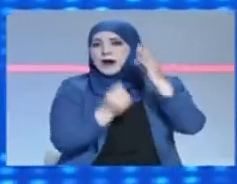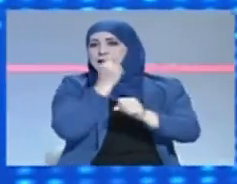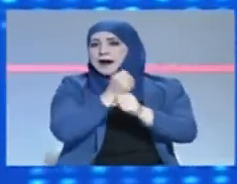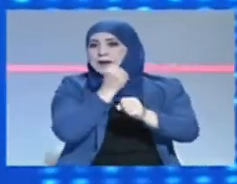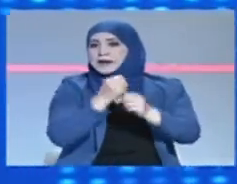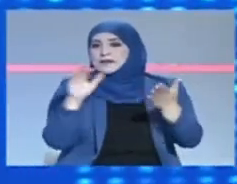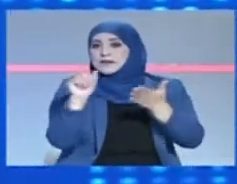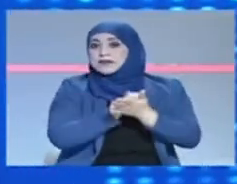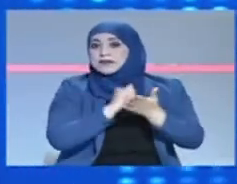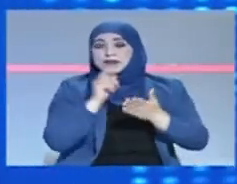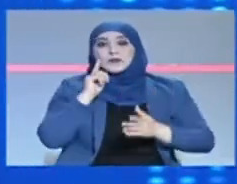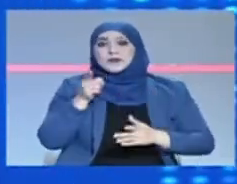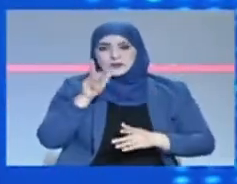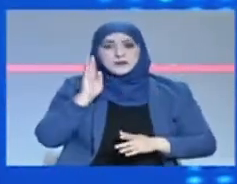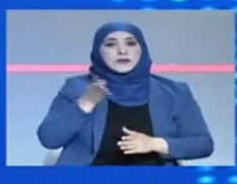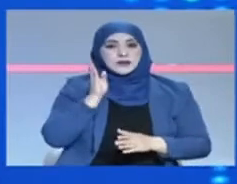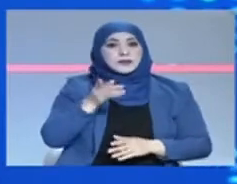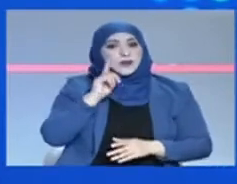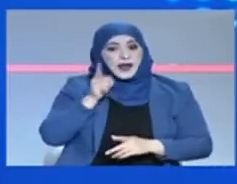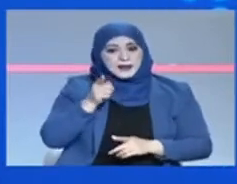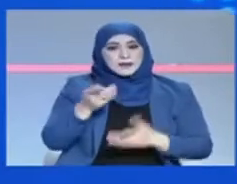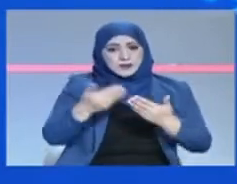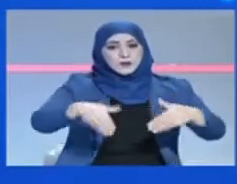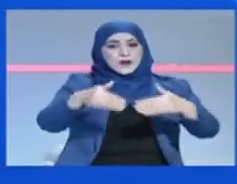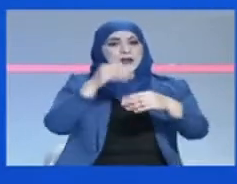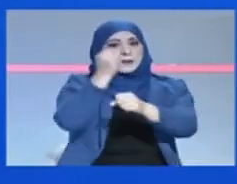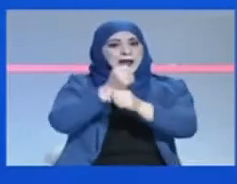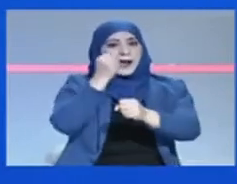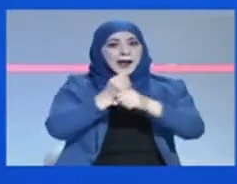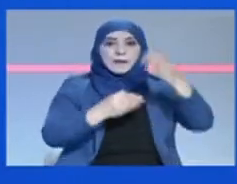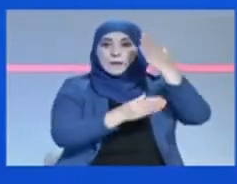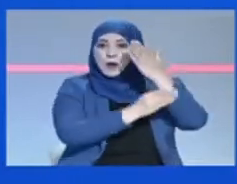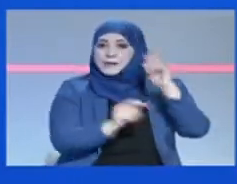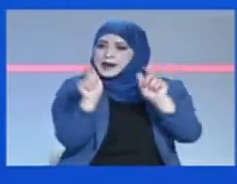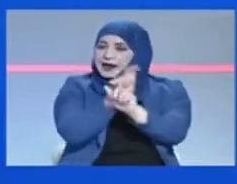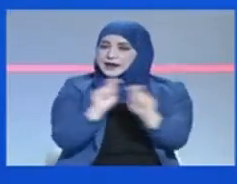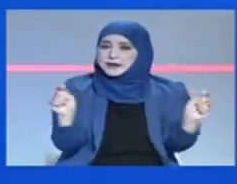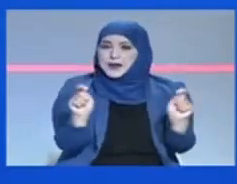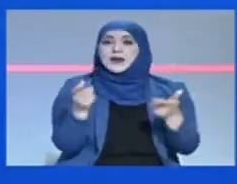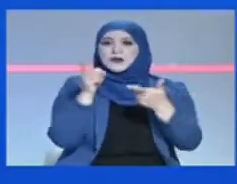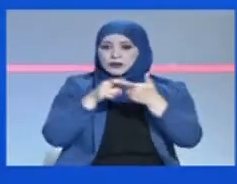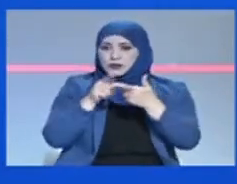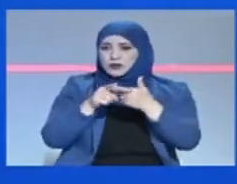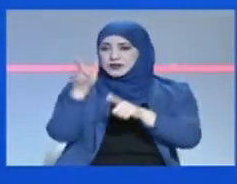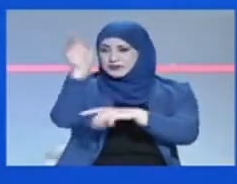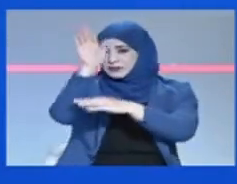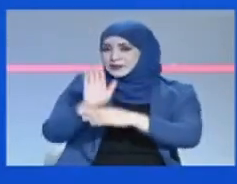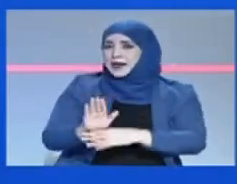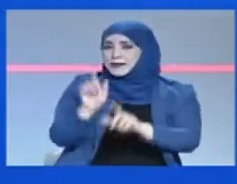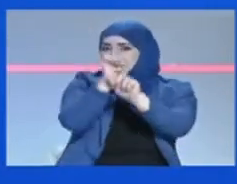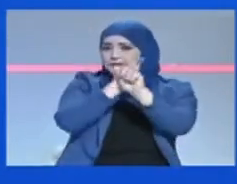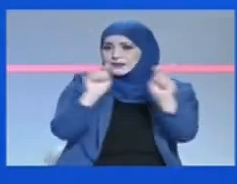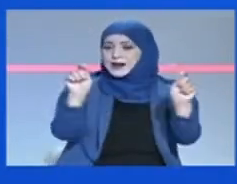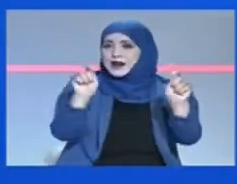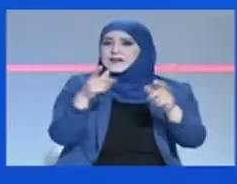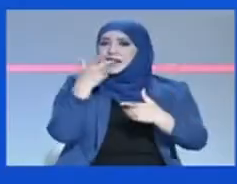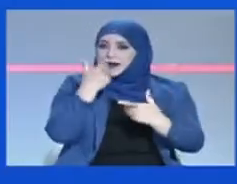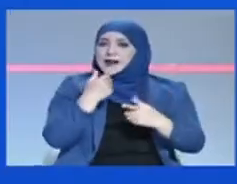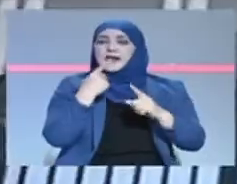تم تسليطها حرصا على سلامة المناخ المهني والمحافظة على سمعة مهنة المحاماة